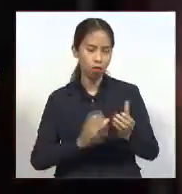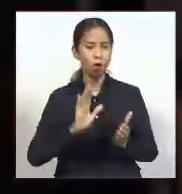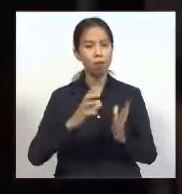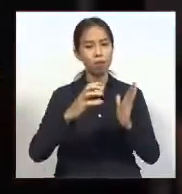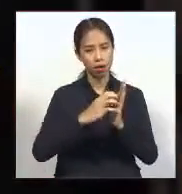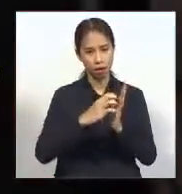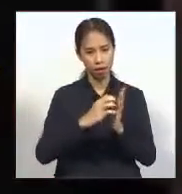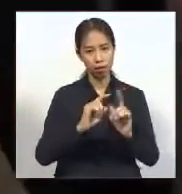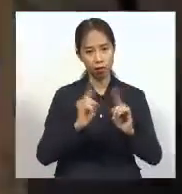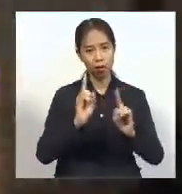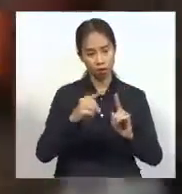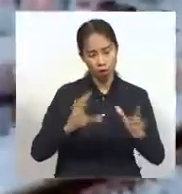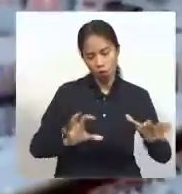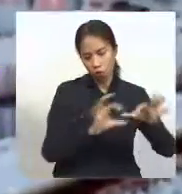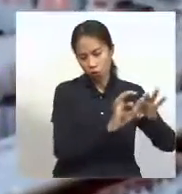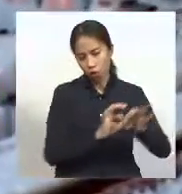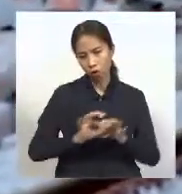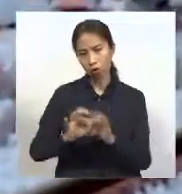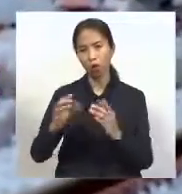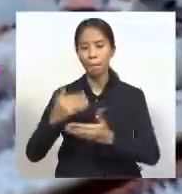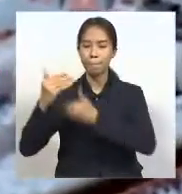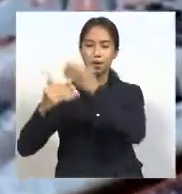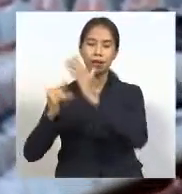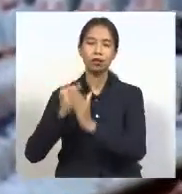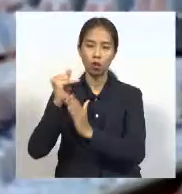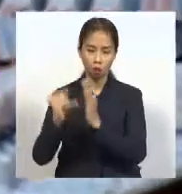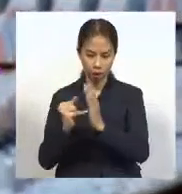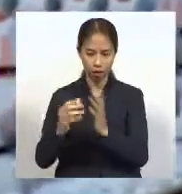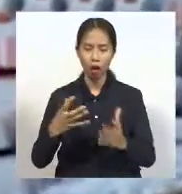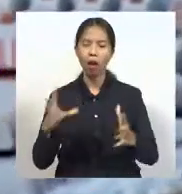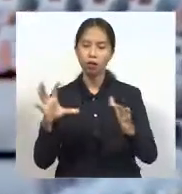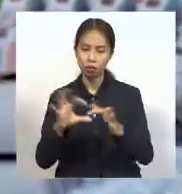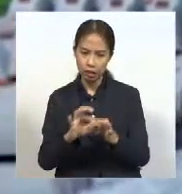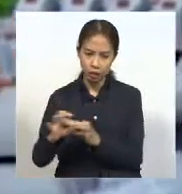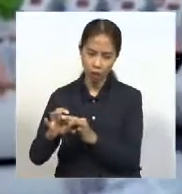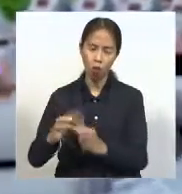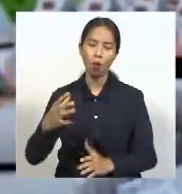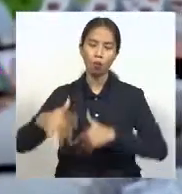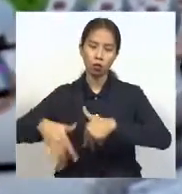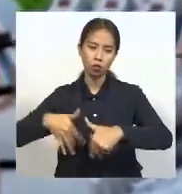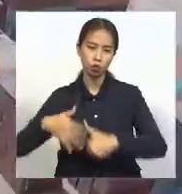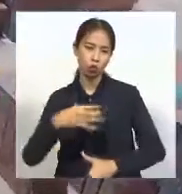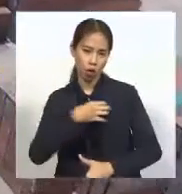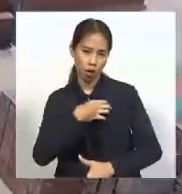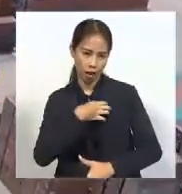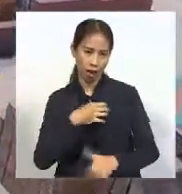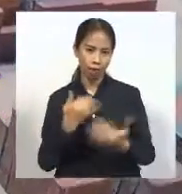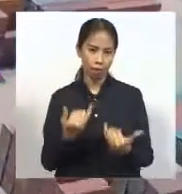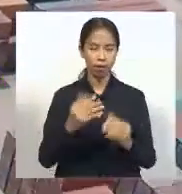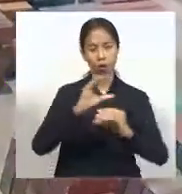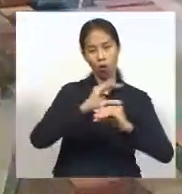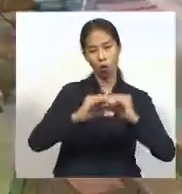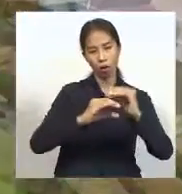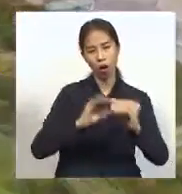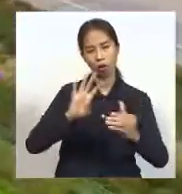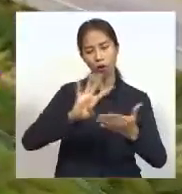อดคล้องกับทิศทางการพัฒนากลุ่มจังหวัดแล้วก็ไปตอบสนองความต้องการของพี่น้องประชาชนนะครับรวมถึงเชื่อมโยงกับแผนงานโครงการตามนโยบายของรัฐ